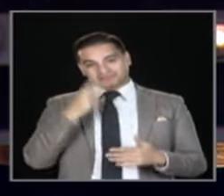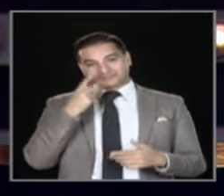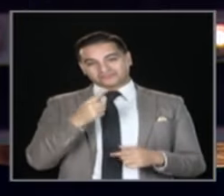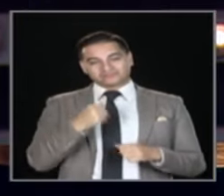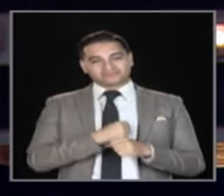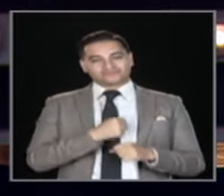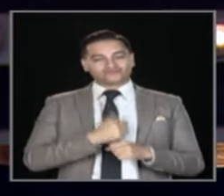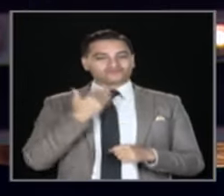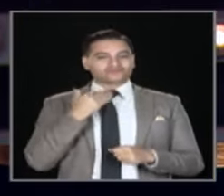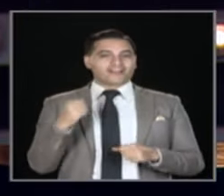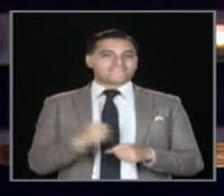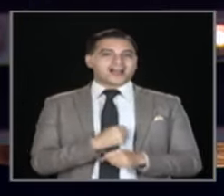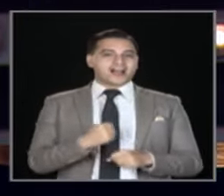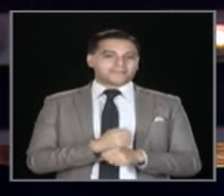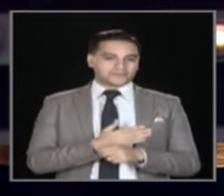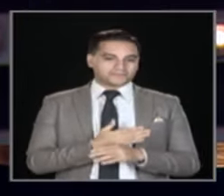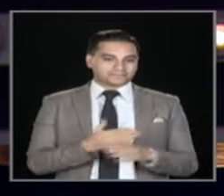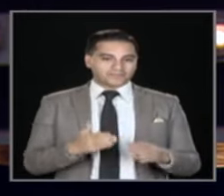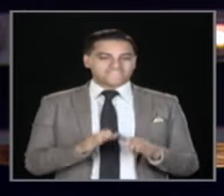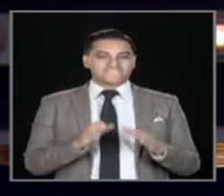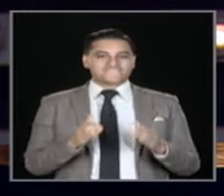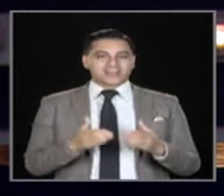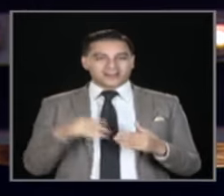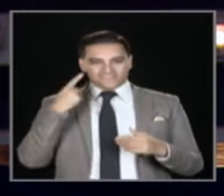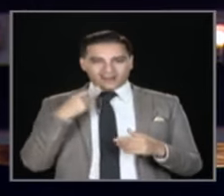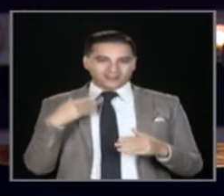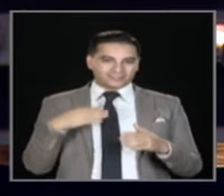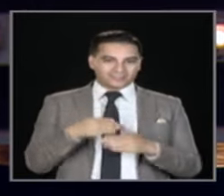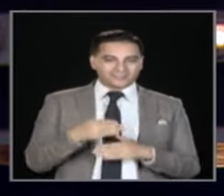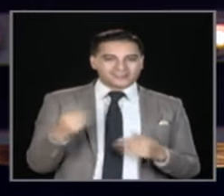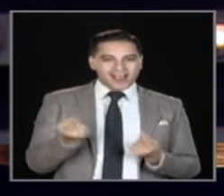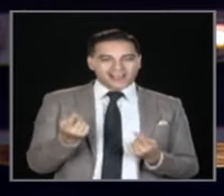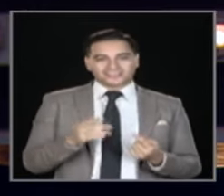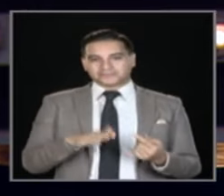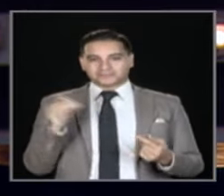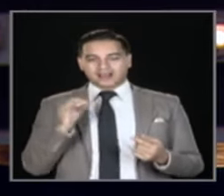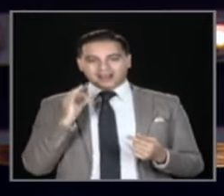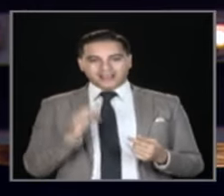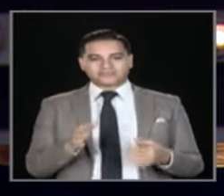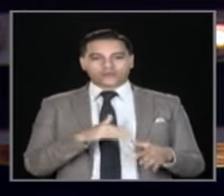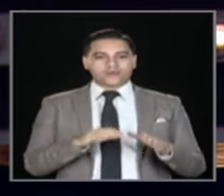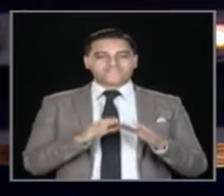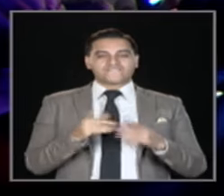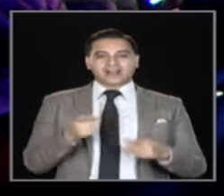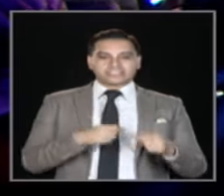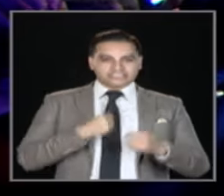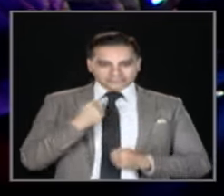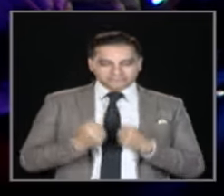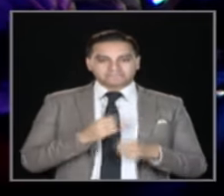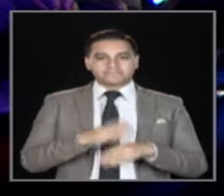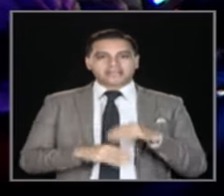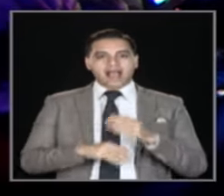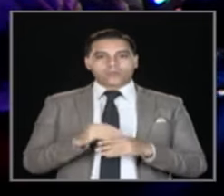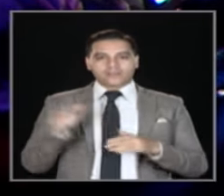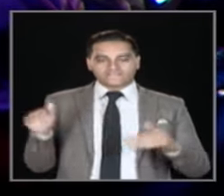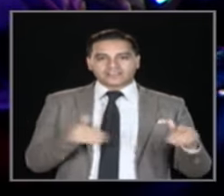على مدار البطوله، مفيش فريق دخل وخرج خروج الكرام كده، لا كل فريق كان بيعافر لاخر